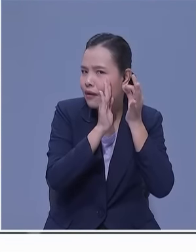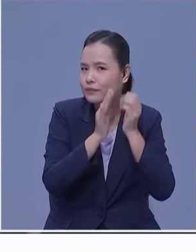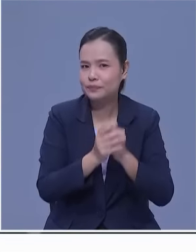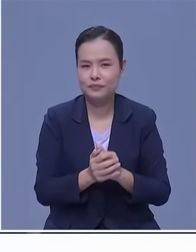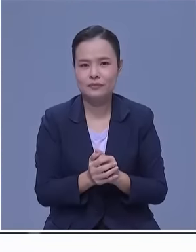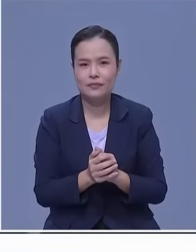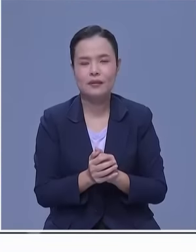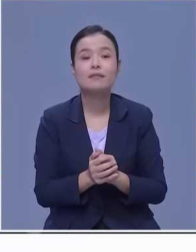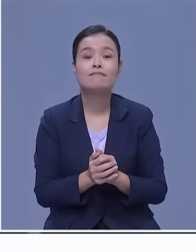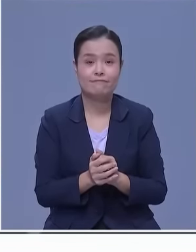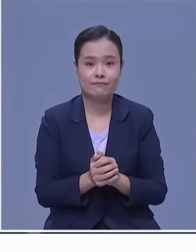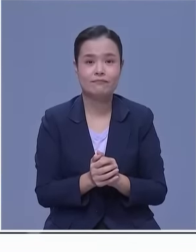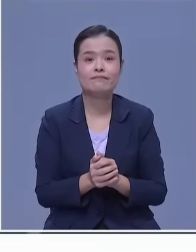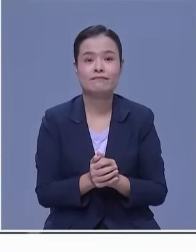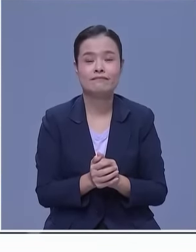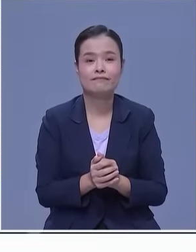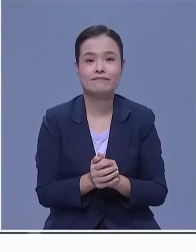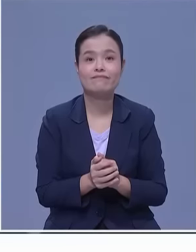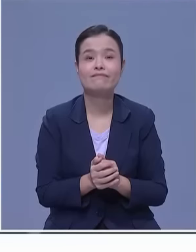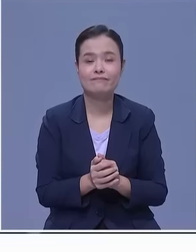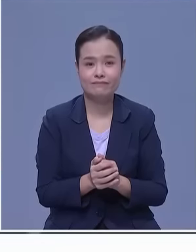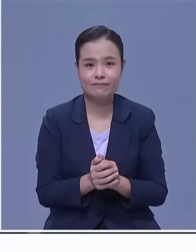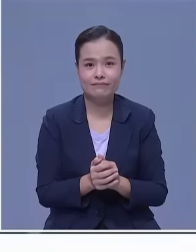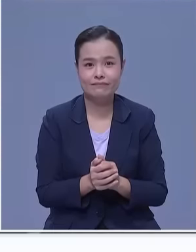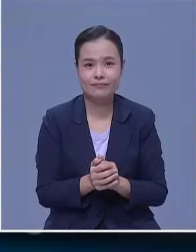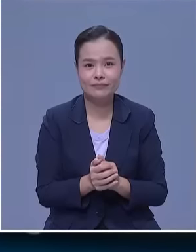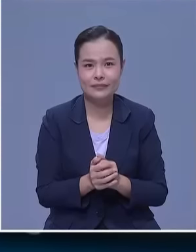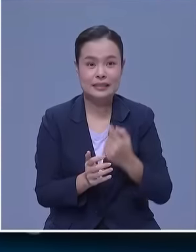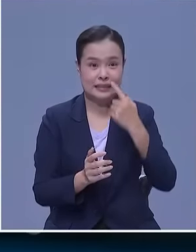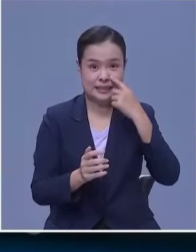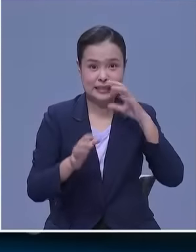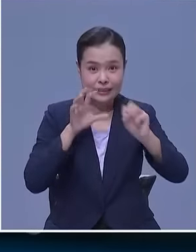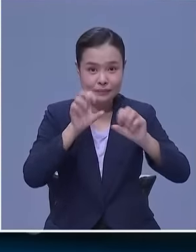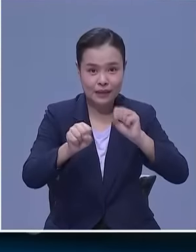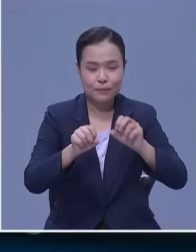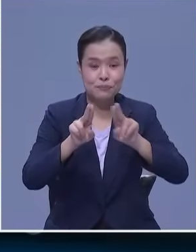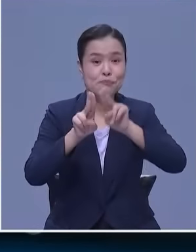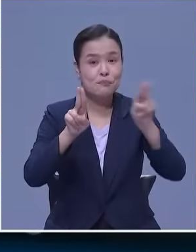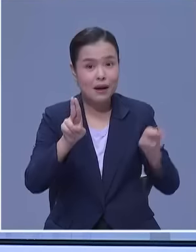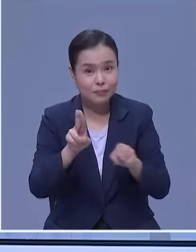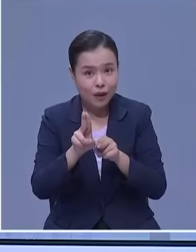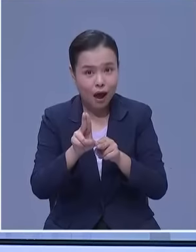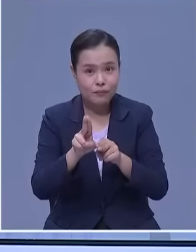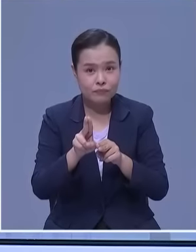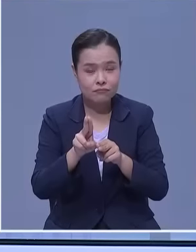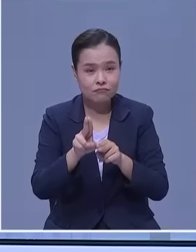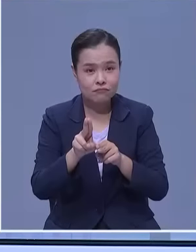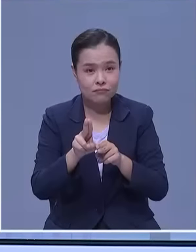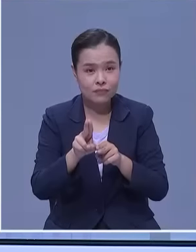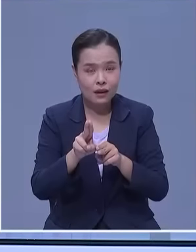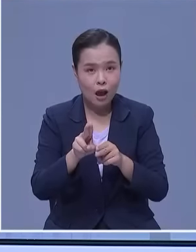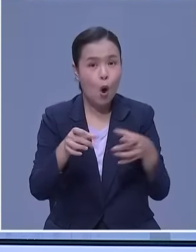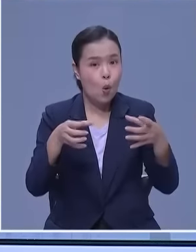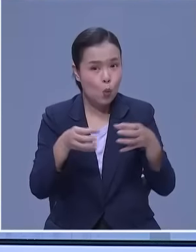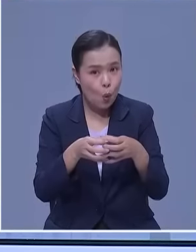้ ยังวางใจไม่ได้แบบนี้นะฮะเพราะฉะนั้นคงต้องจับตาต่อไปว่าพลังประชารัฐจะอยู่หรือไปเพราะว่าจ